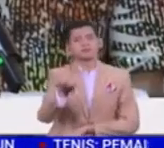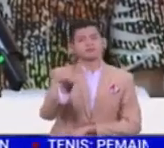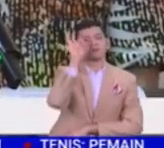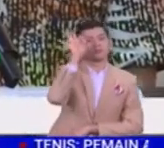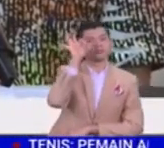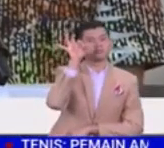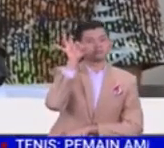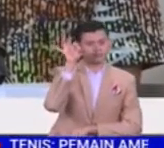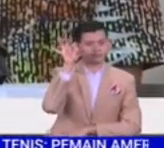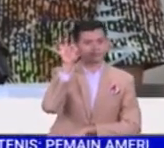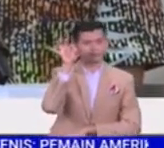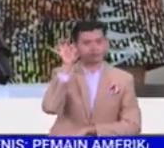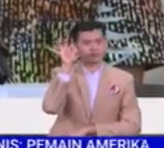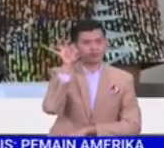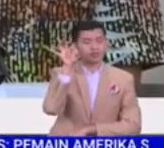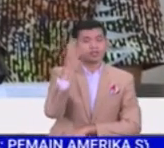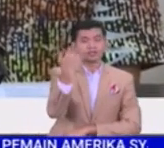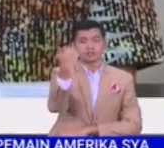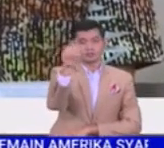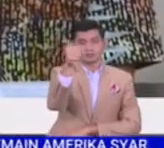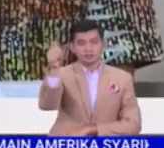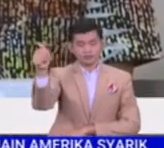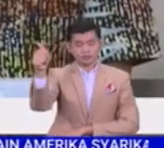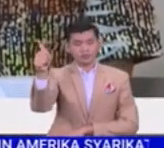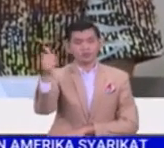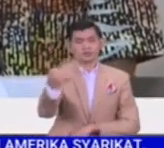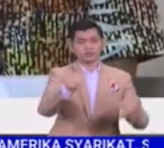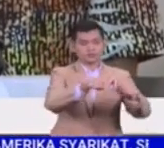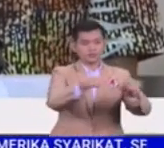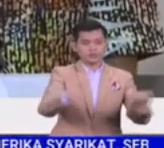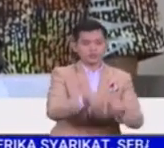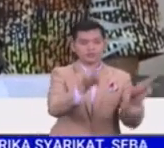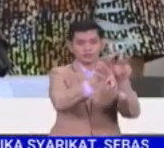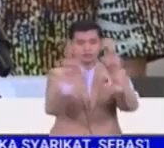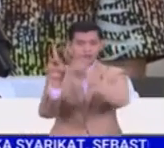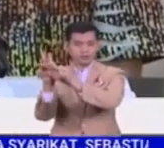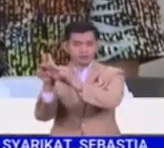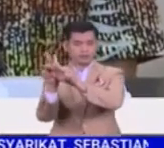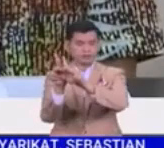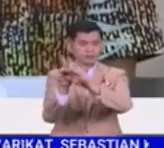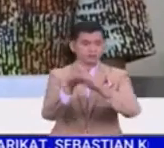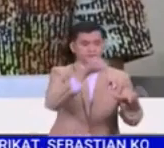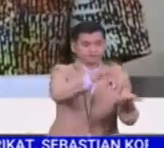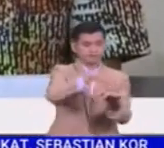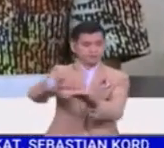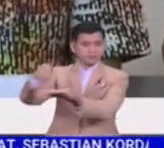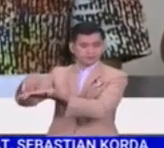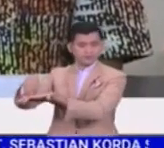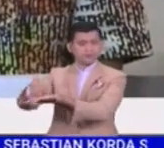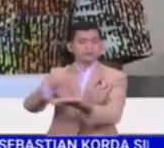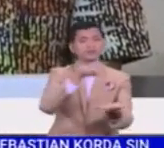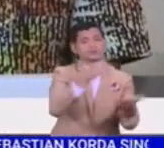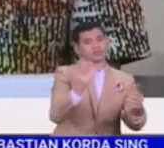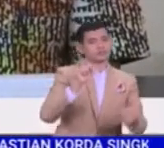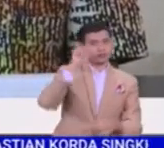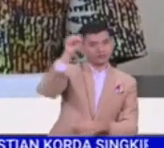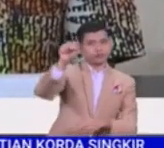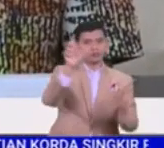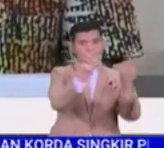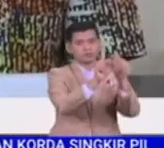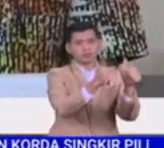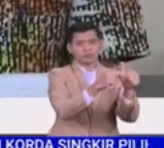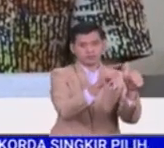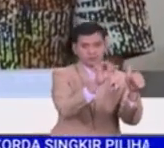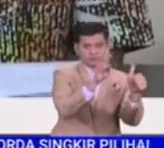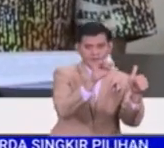memilih 10 buah kampung di Sabah ini, termasuk di sana ialah Kampung